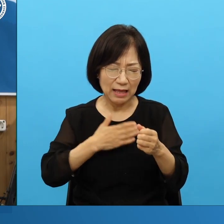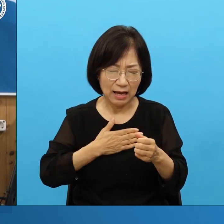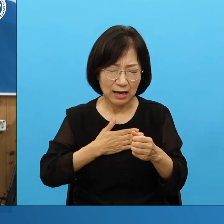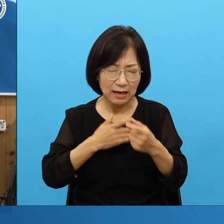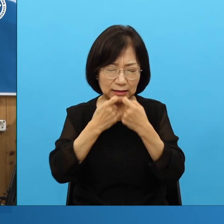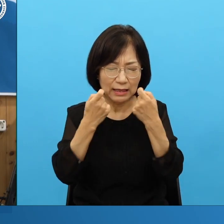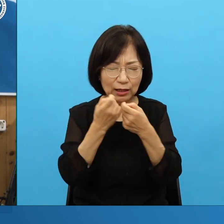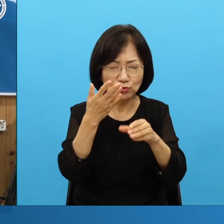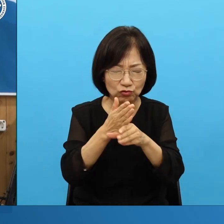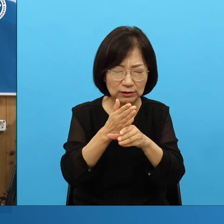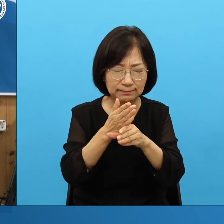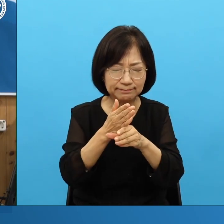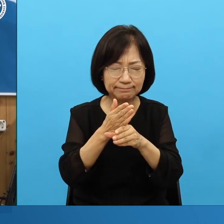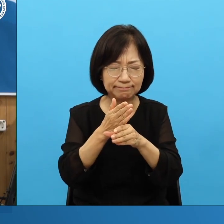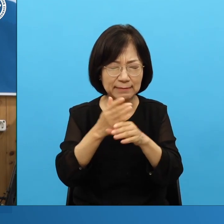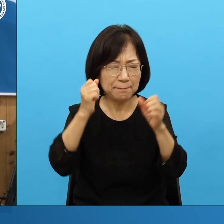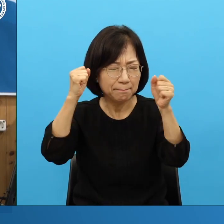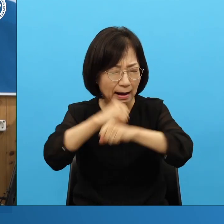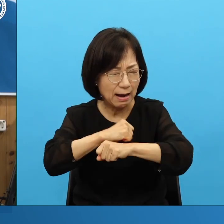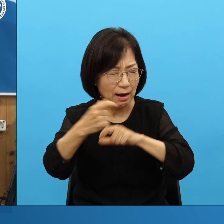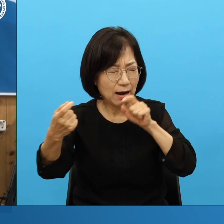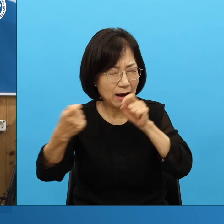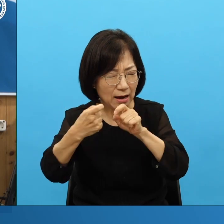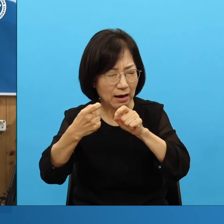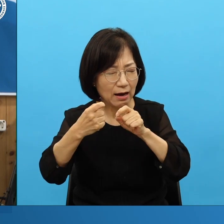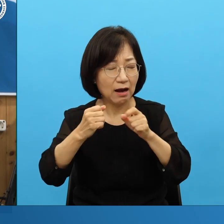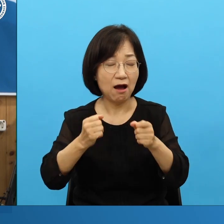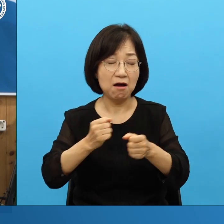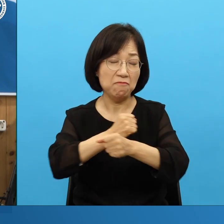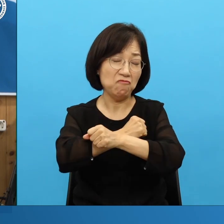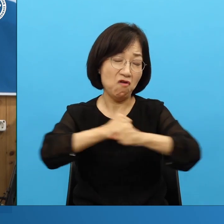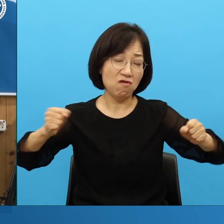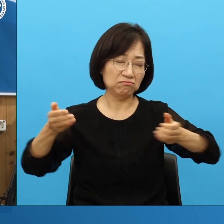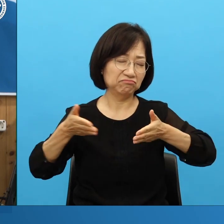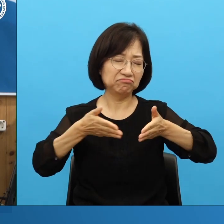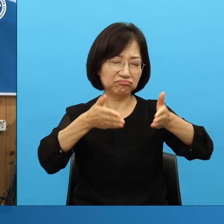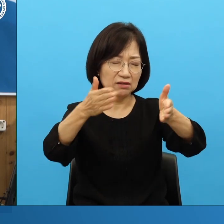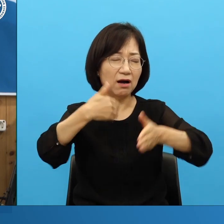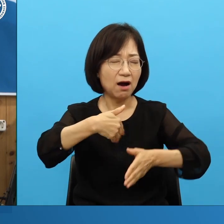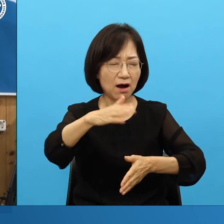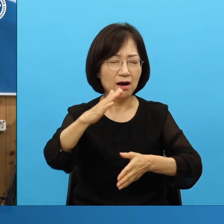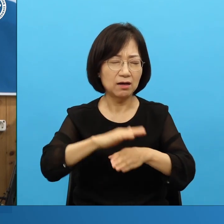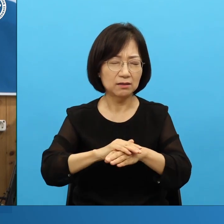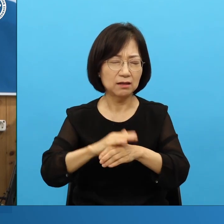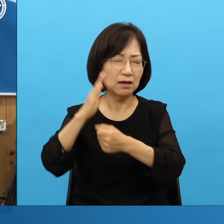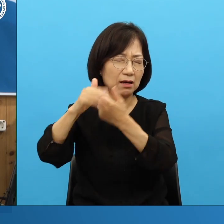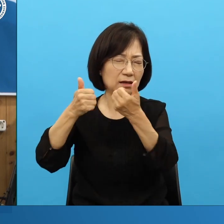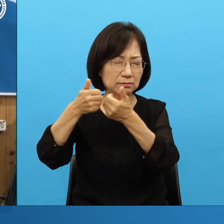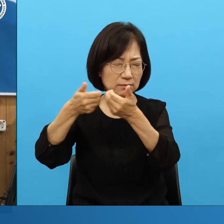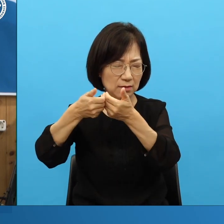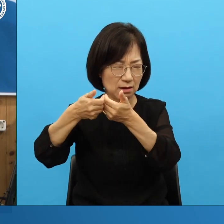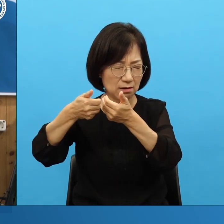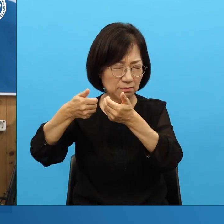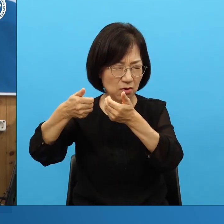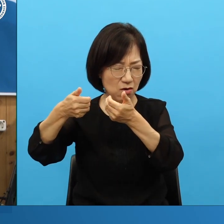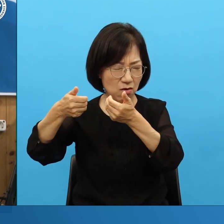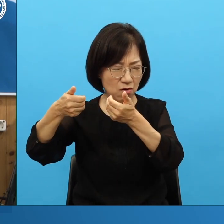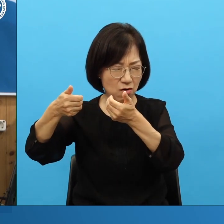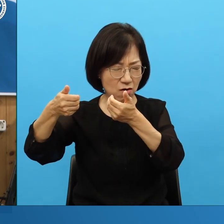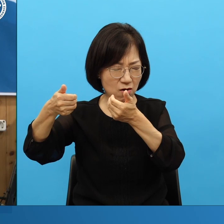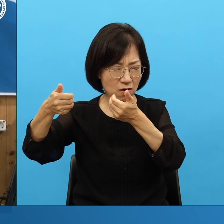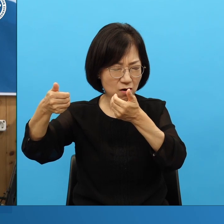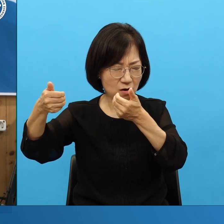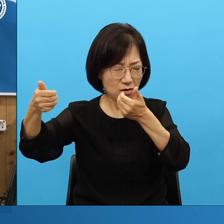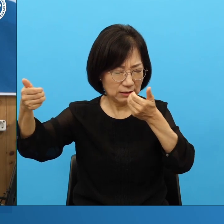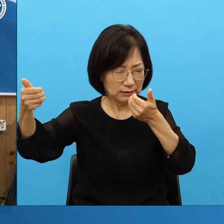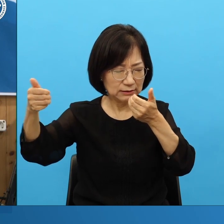넓은 길을 감으로 점점 더 하나님과 멀어지는 불신앙의 길을 가고 있음을 고백합니다. However, at such a time, while the children of